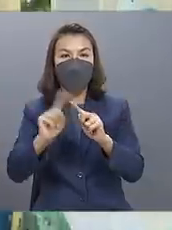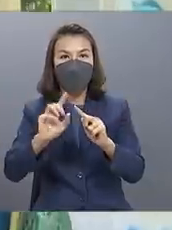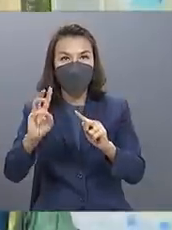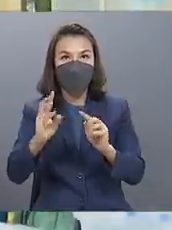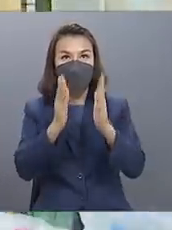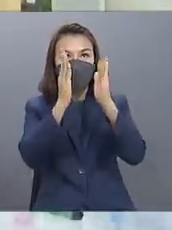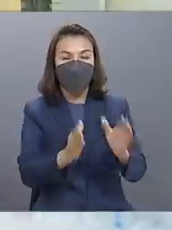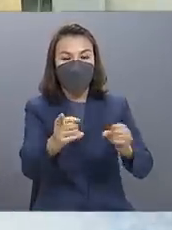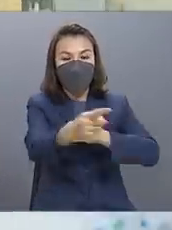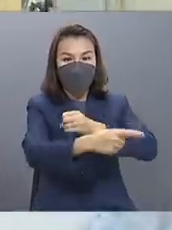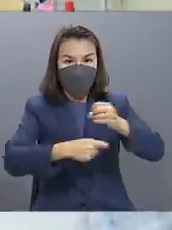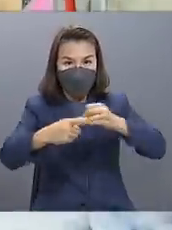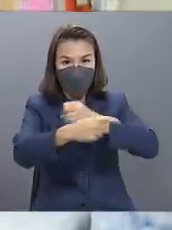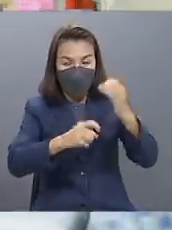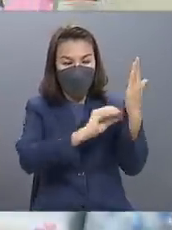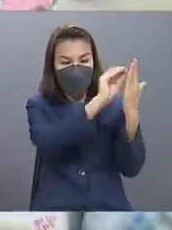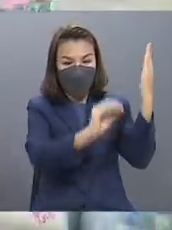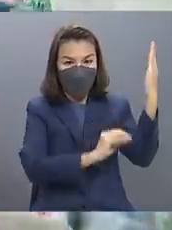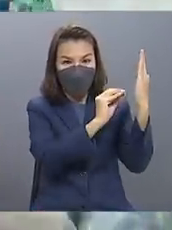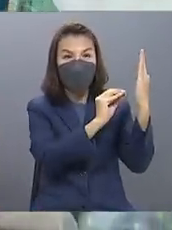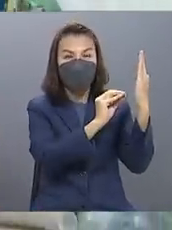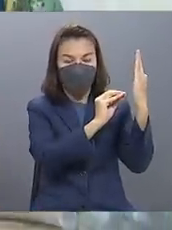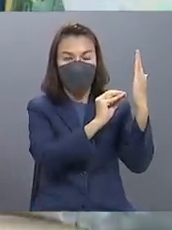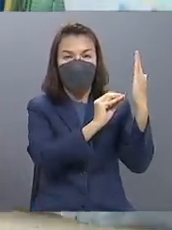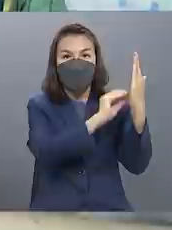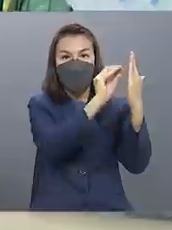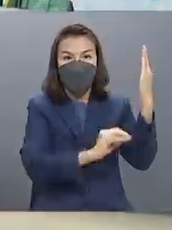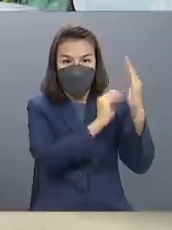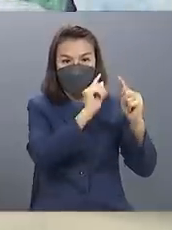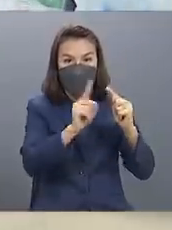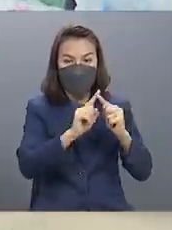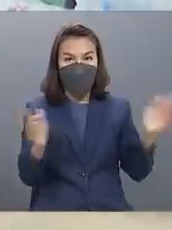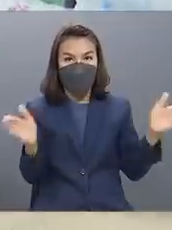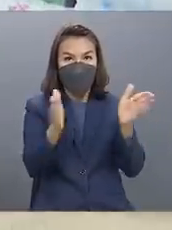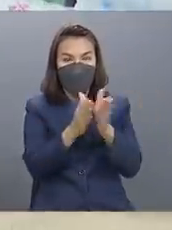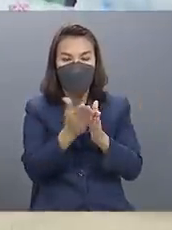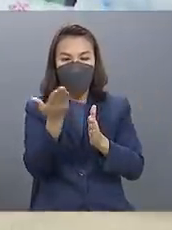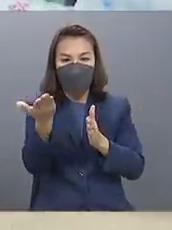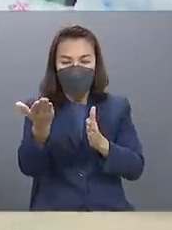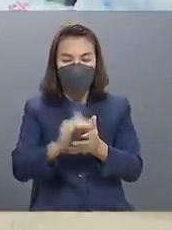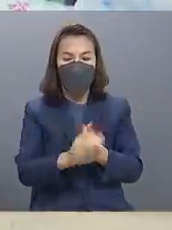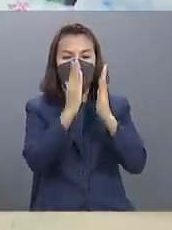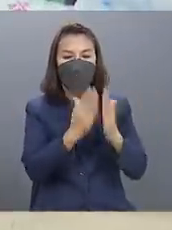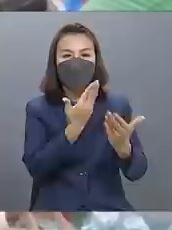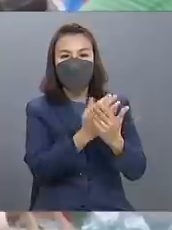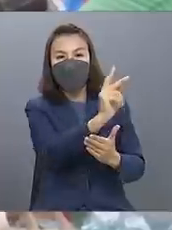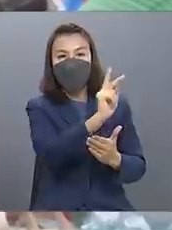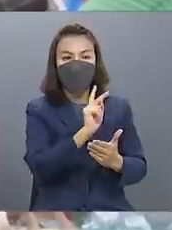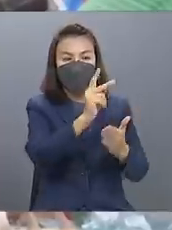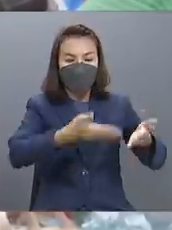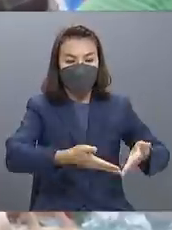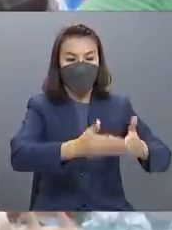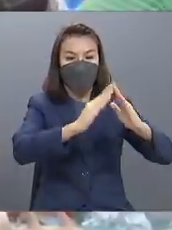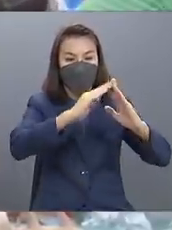จังหวัดปักหลักเพื่อเรียกร้องให้แก้ไขปัญหาหนี้สินนะการเกษตรกองทุนฟื้นฟูลูกหนี้ธนาคารรัฐ 4แห่งเป็นวันที่ 18แล้วนะครับ